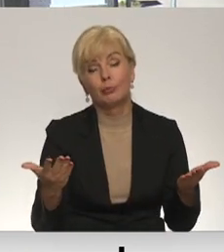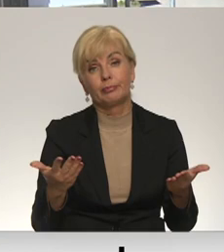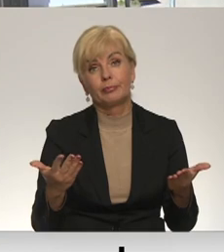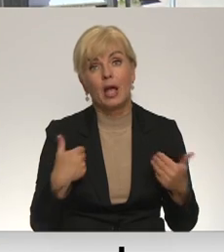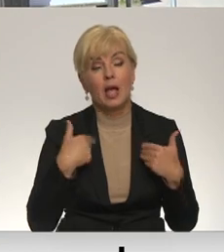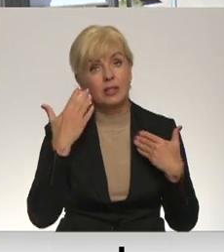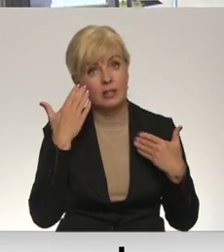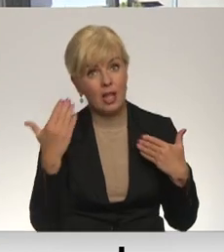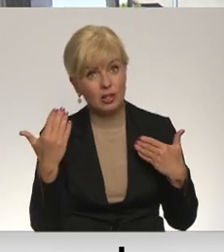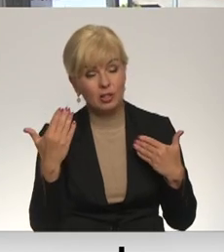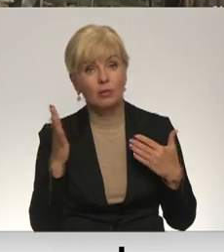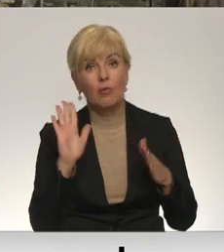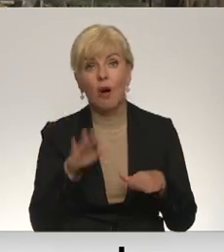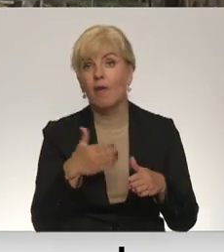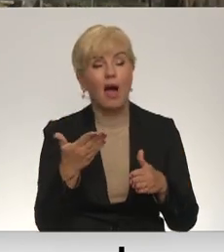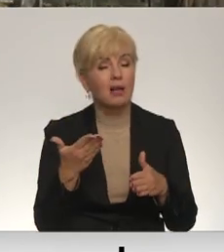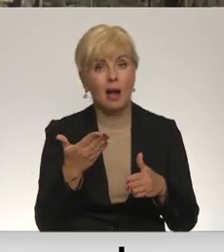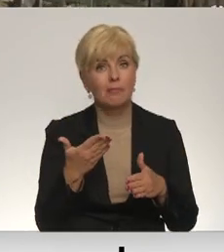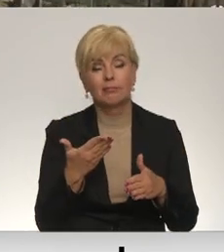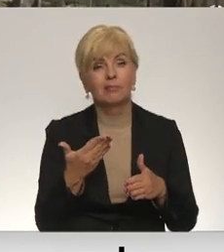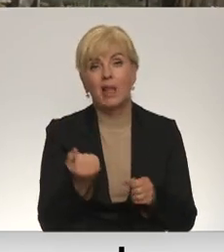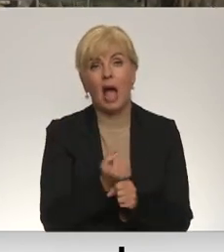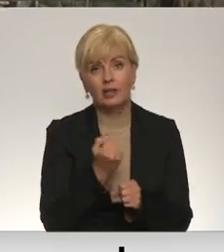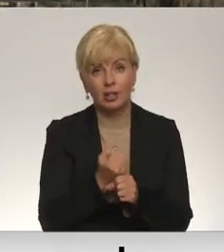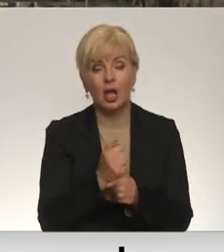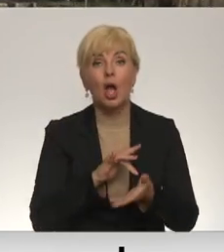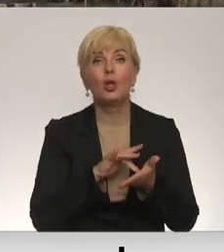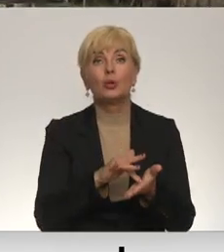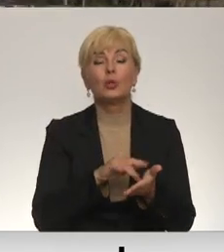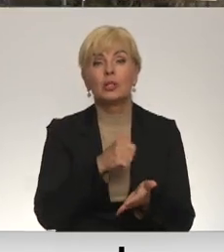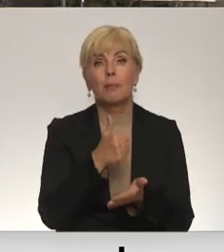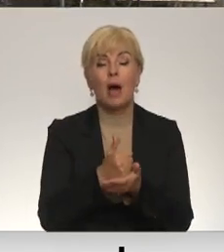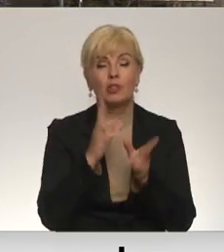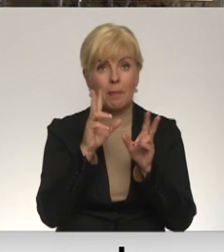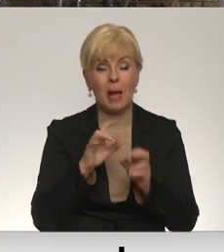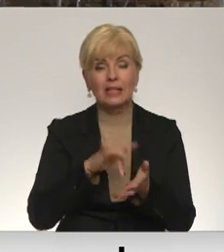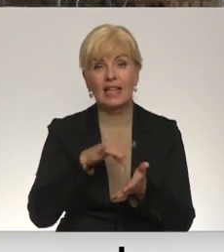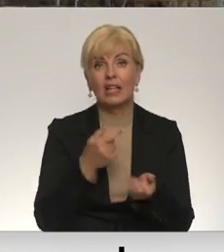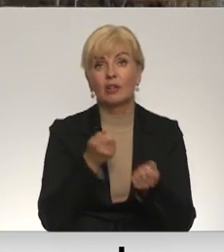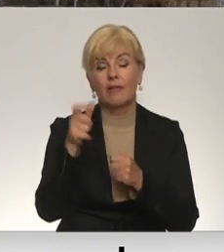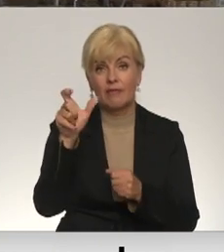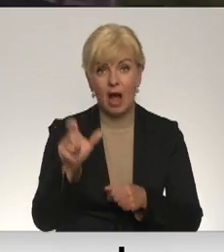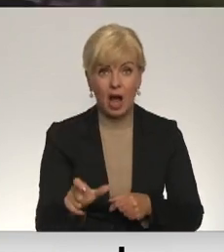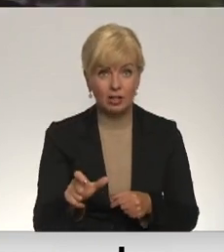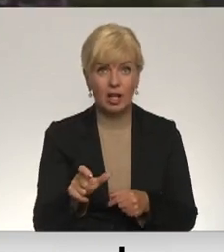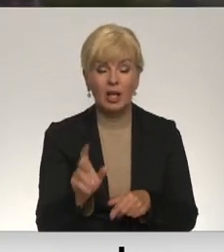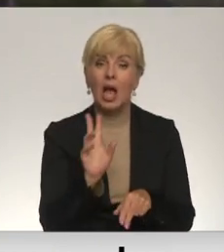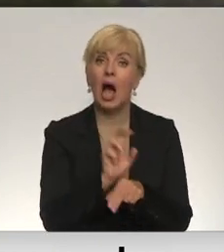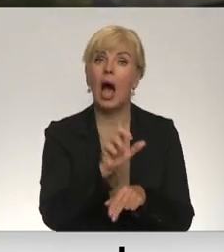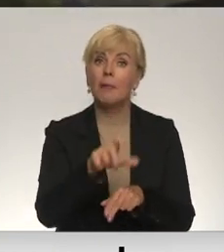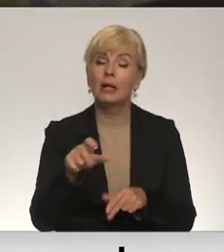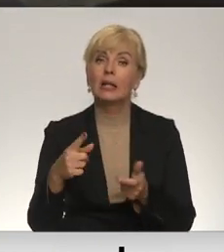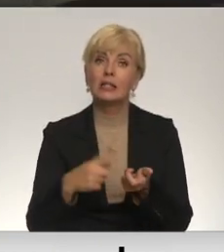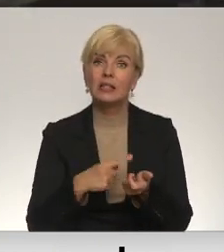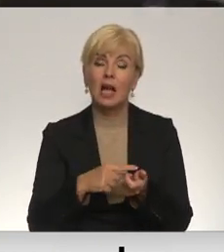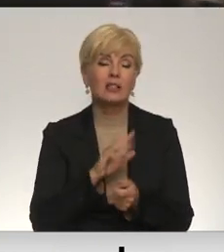Es nezinu, vai mēs tur kaut ko varam iespaidot. Turismu pārstāvošā Carnikavas novada pētniecības centra vadītāja gan uzskata, ka apmeklētāju skaitu